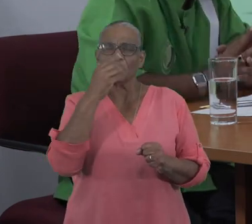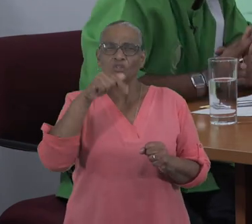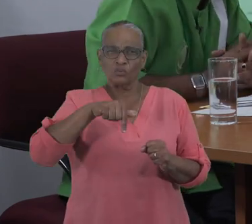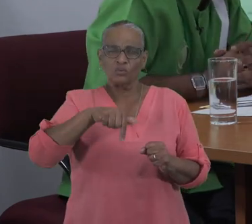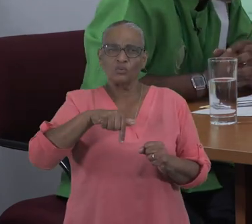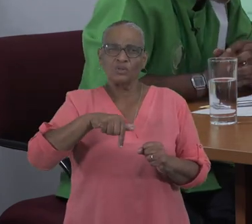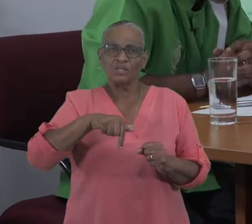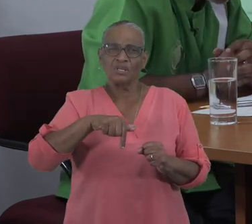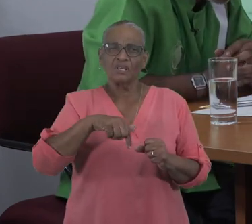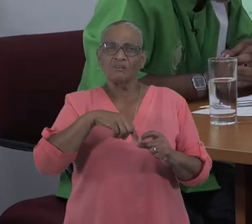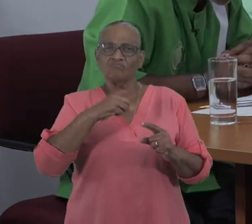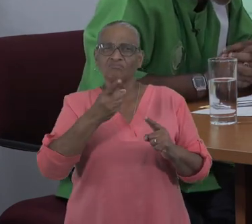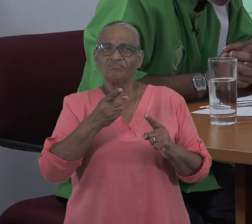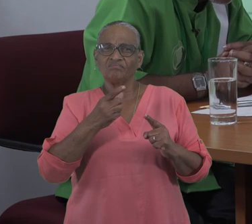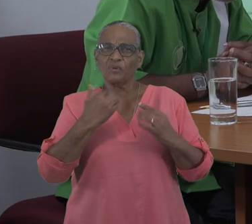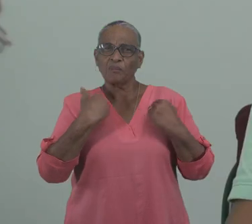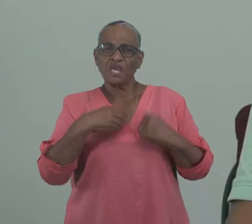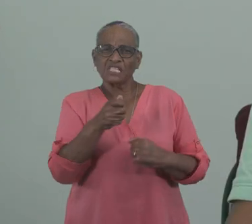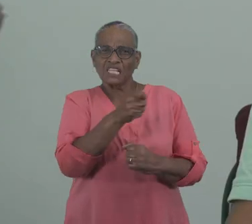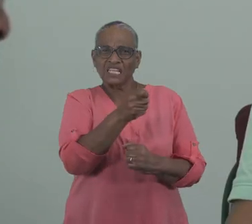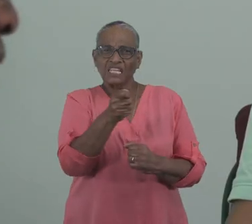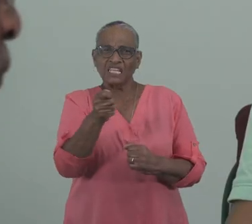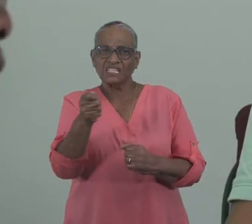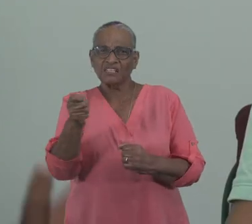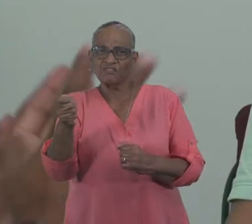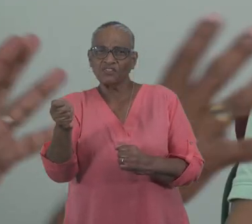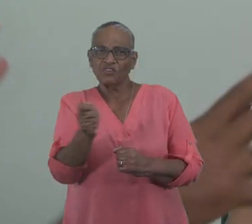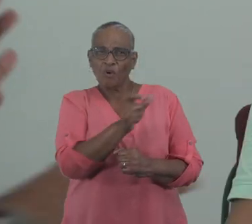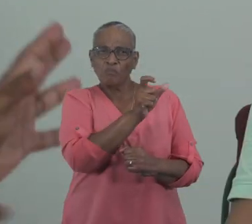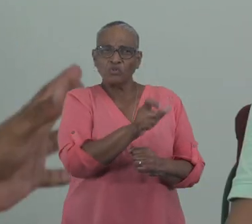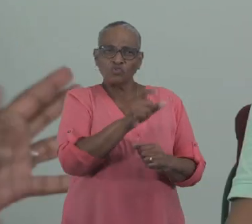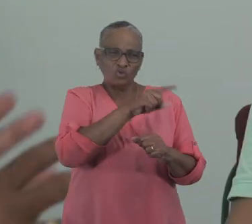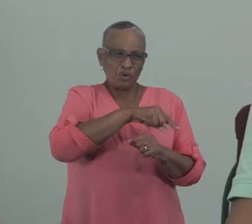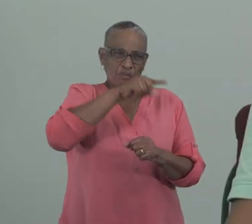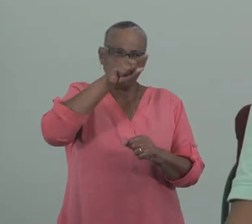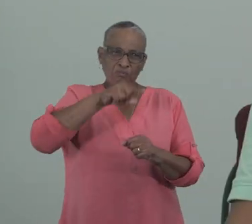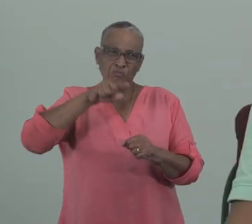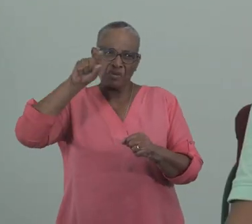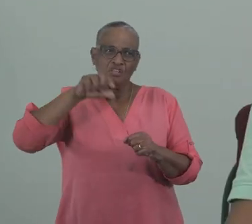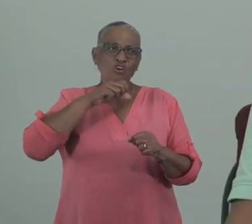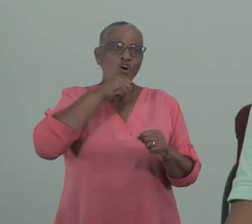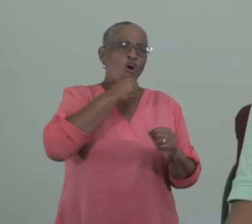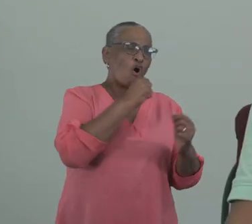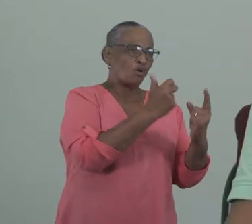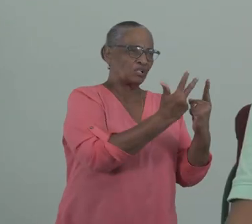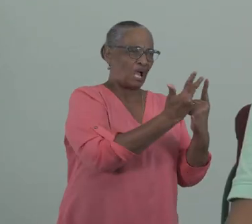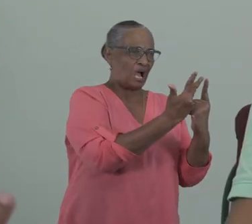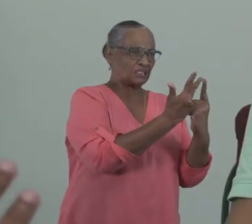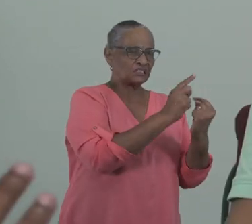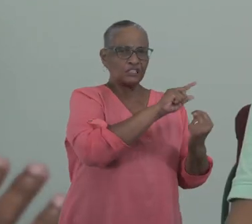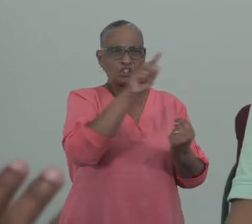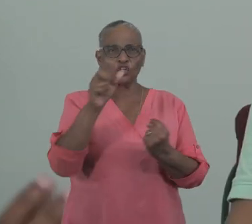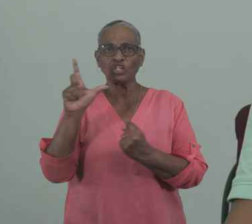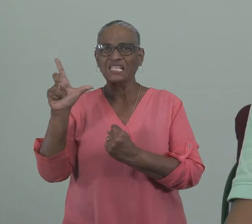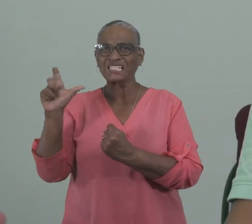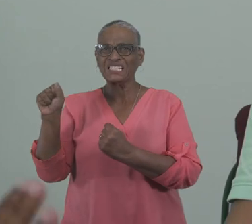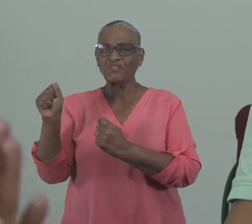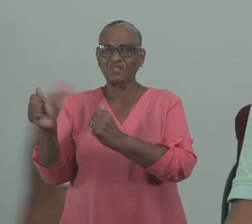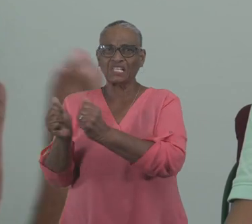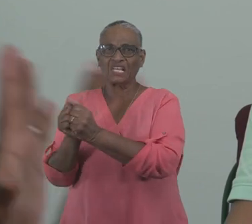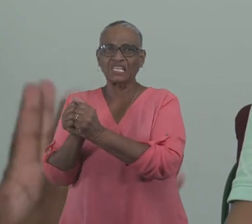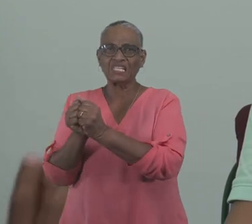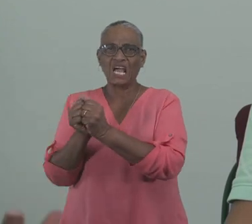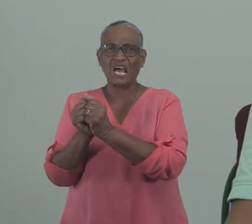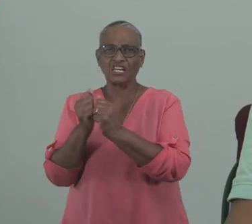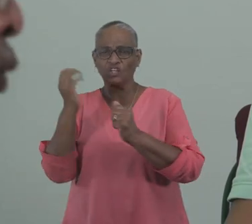zuur studie. Drapen de man bij een interview doen, bepaalde metingen, als ik voor 18 jaar denk ik, tot 70 jaar,